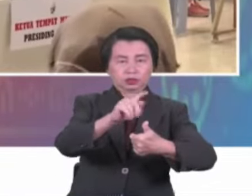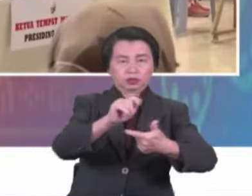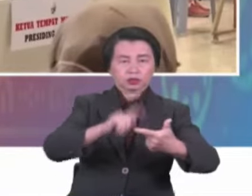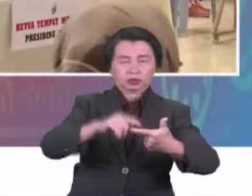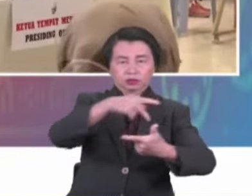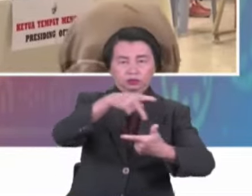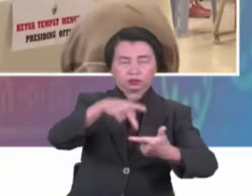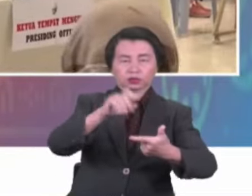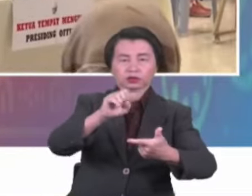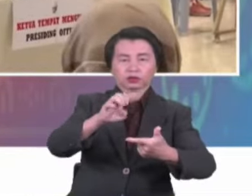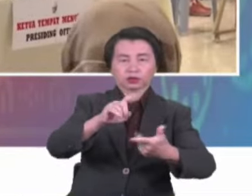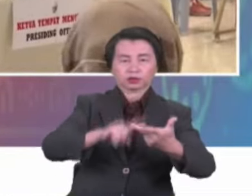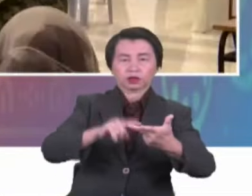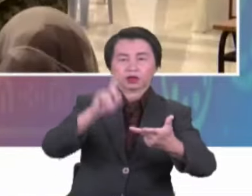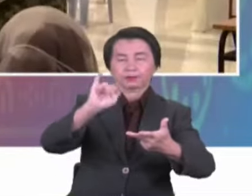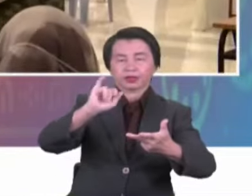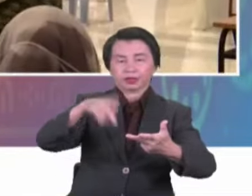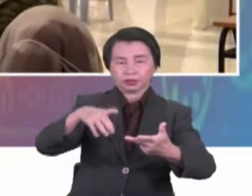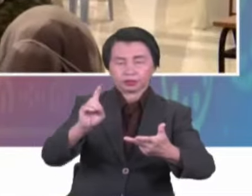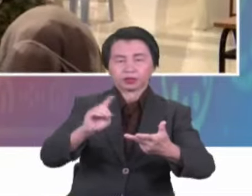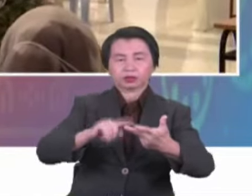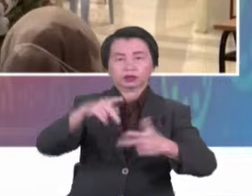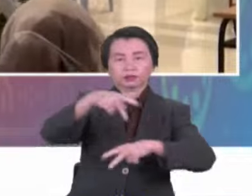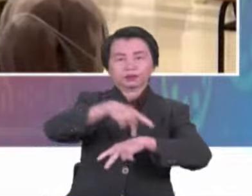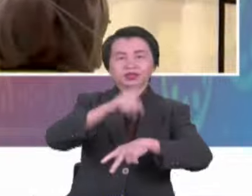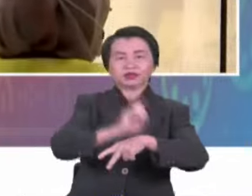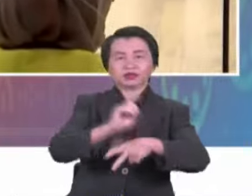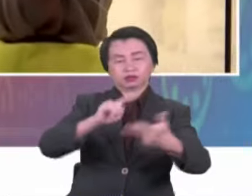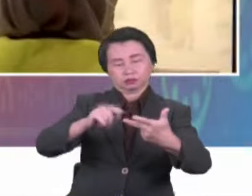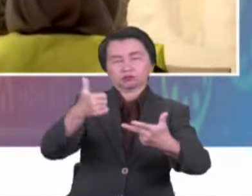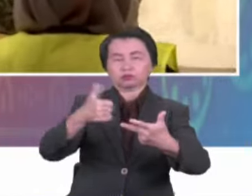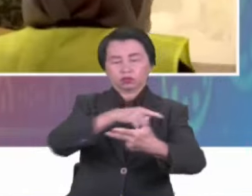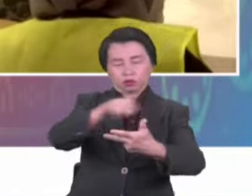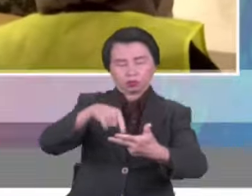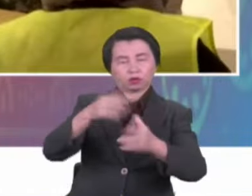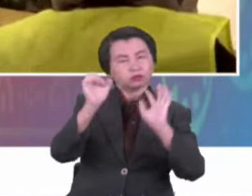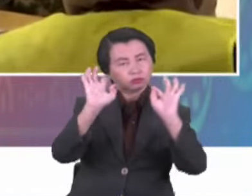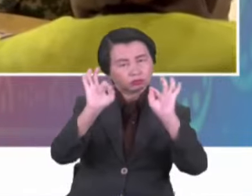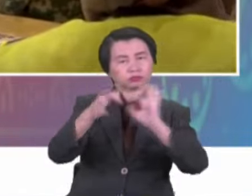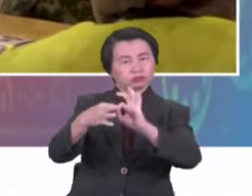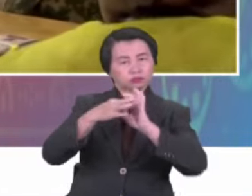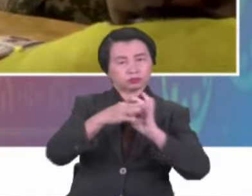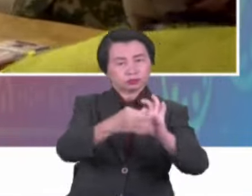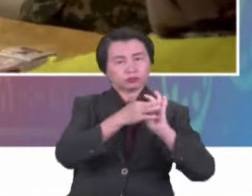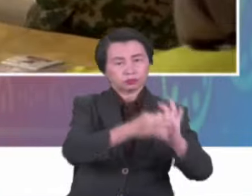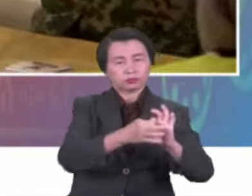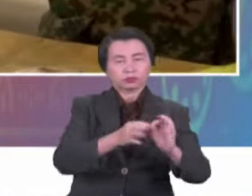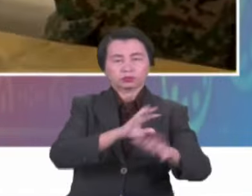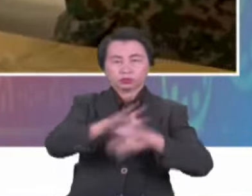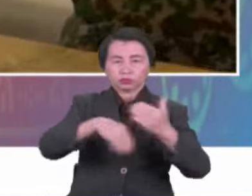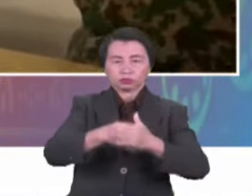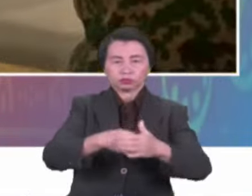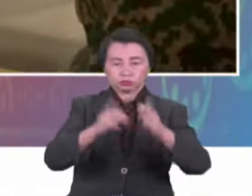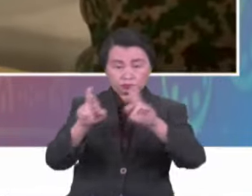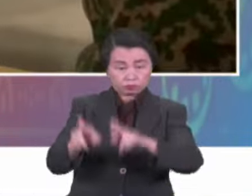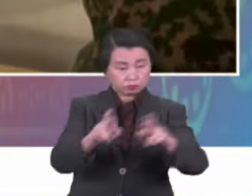Pusasda dan daripada IPD Port Dickson sendirilah. Dan kita harap pengundi semuanya berpuas hati